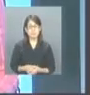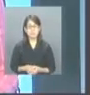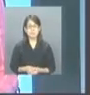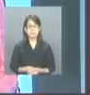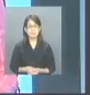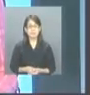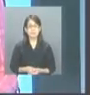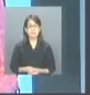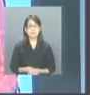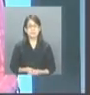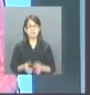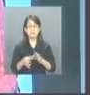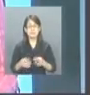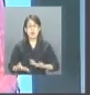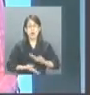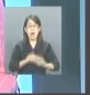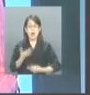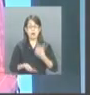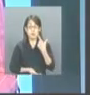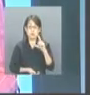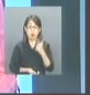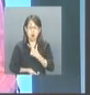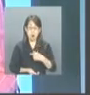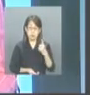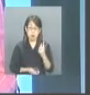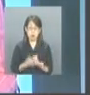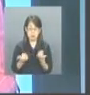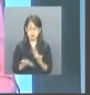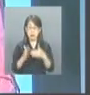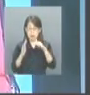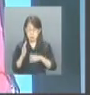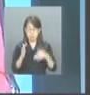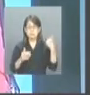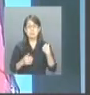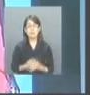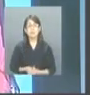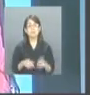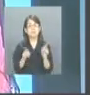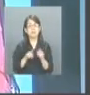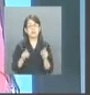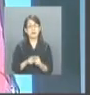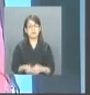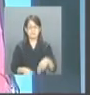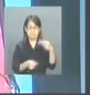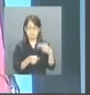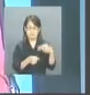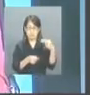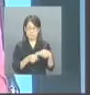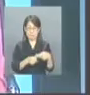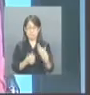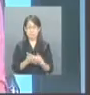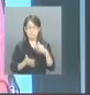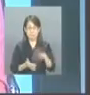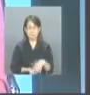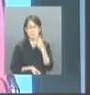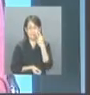ราคาของทองคำในช่วงนี้นะคะปรากฏว่าปรับตัวลดลงค่ะพร้อมๆกับราคาของน้ำมันด้วยนะคะเราไปตรวจสอบราค